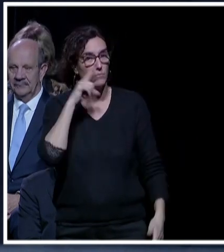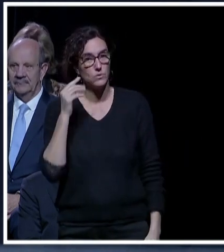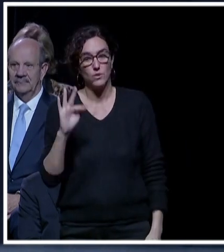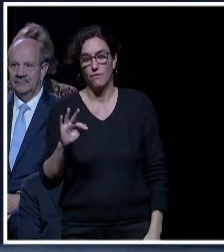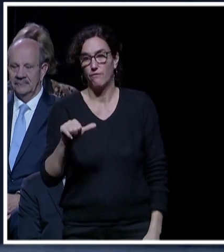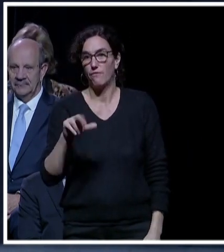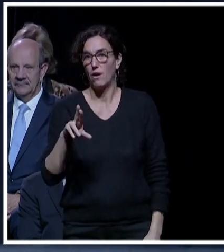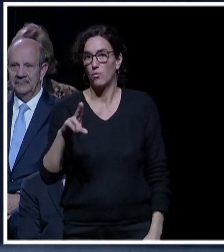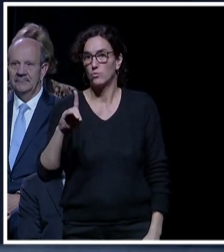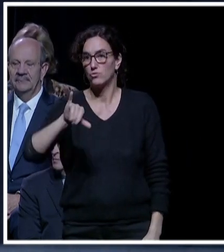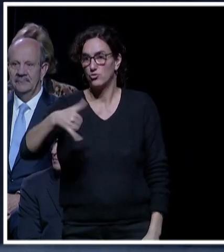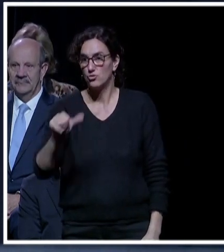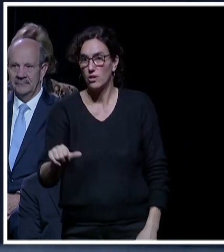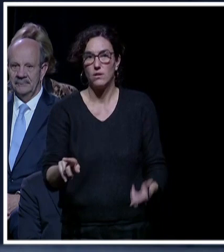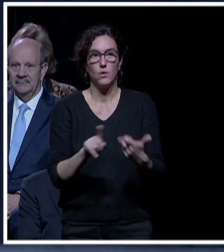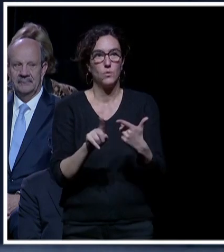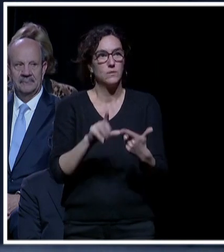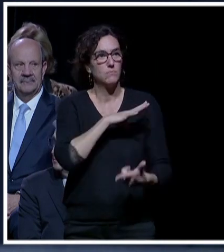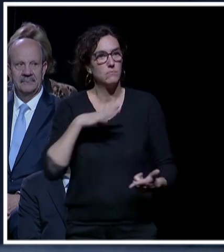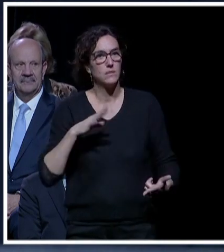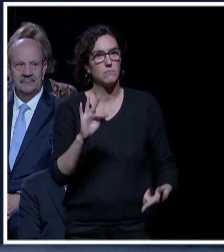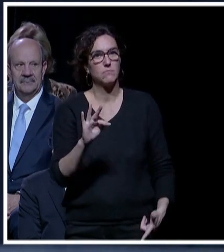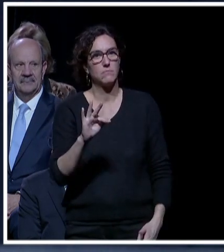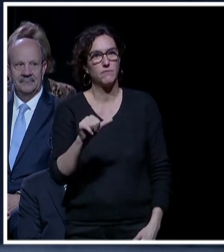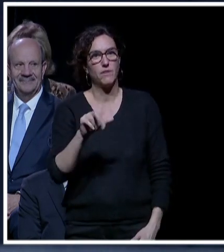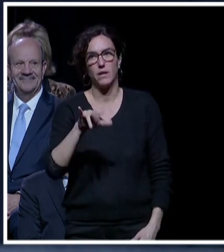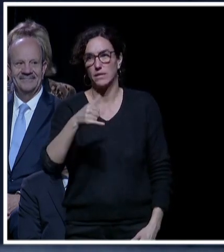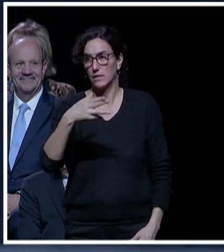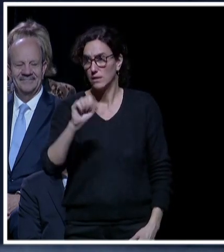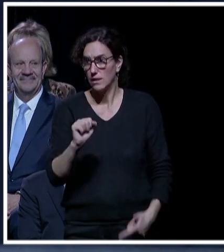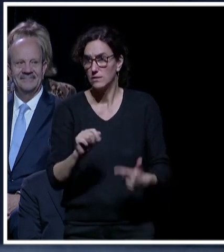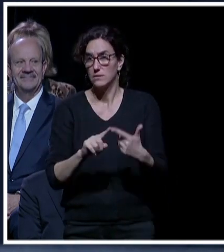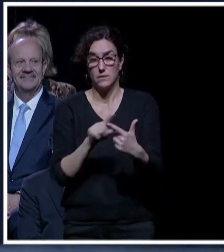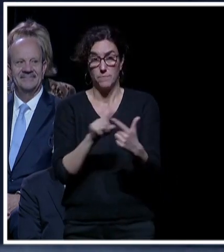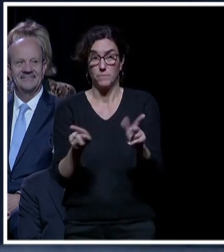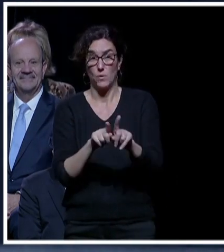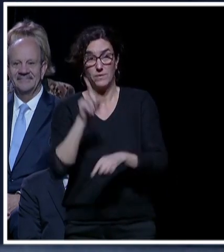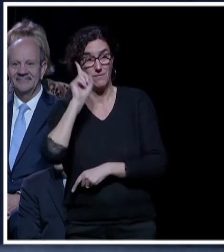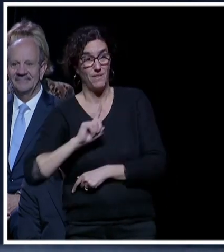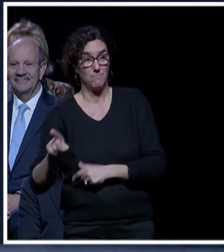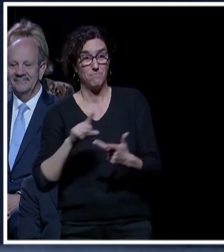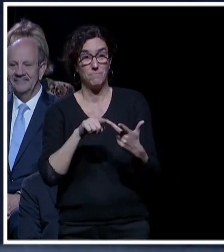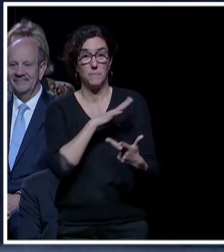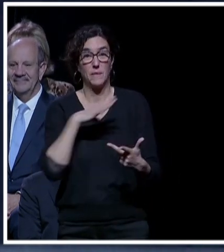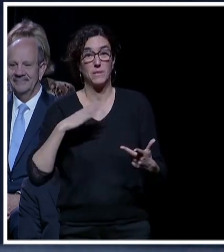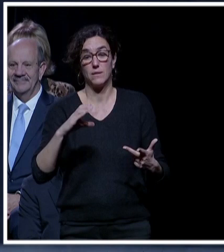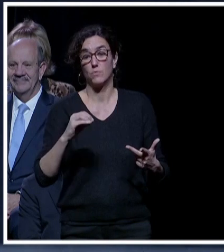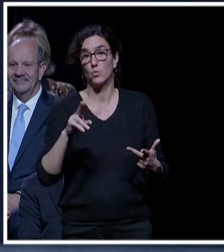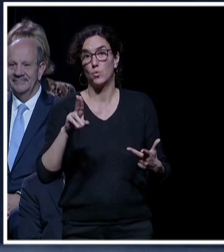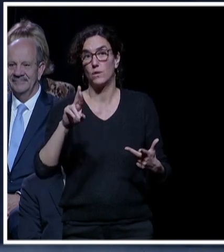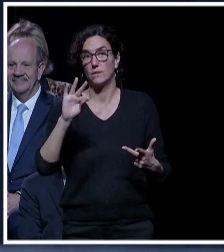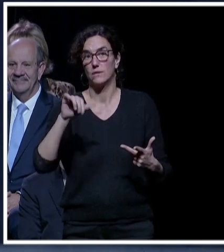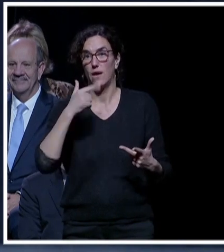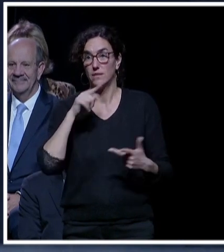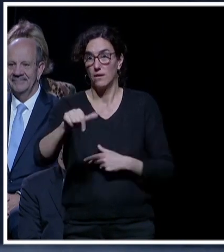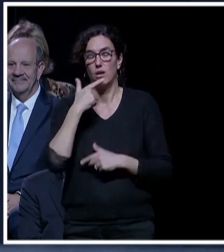Salinas, nos grands sportifs, ainsi qu'une canitane qui a beaucoup fait pour le sport, Annie Courtade, vont avoir l'honneur de porter